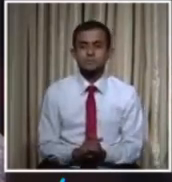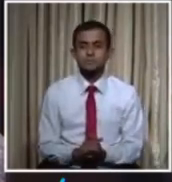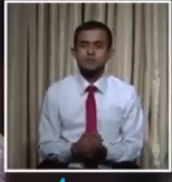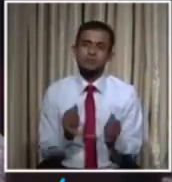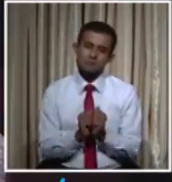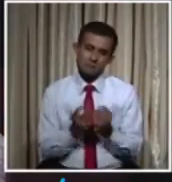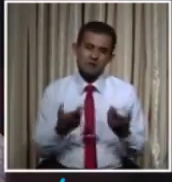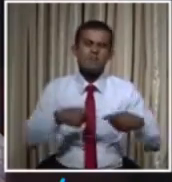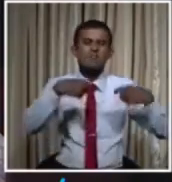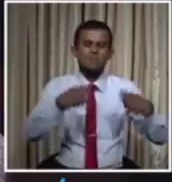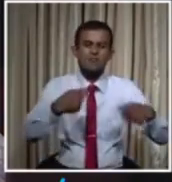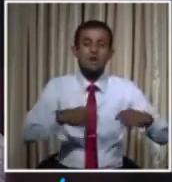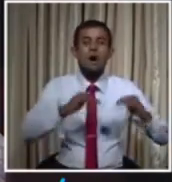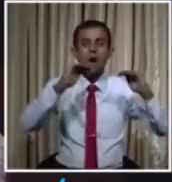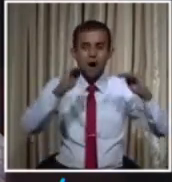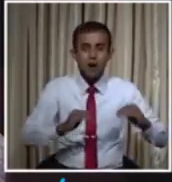අනවශ්‍ය වියදම් අවමය කිරීම තුලින්